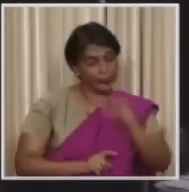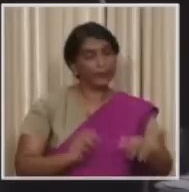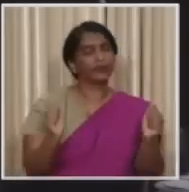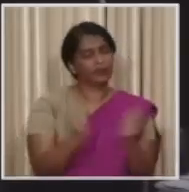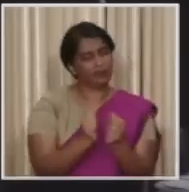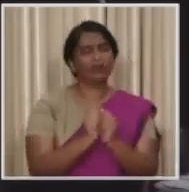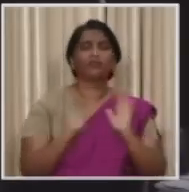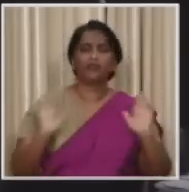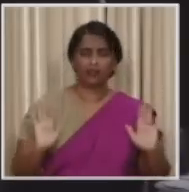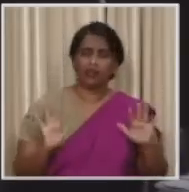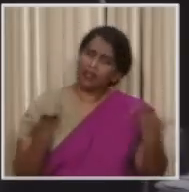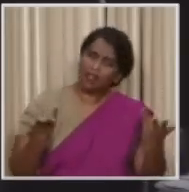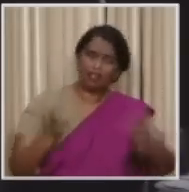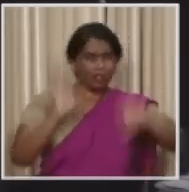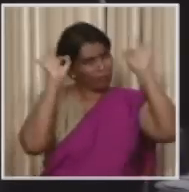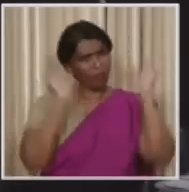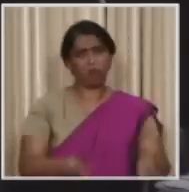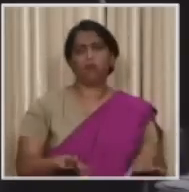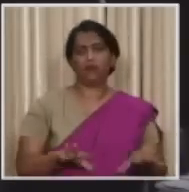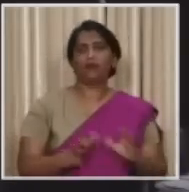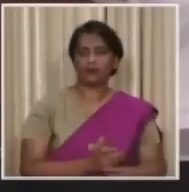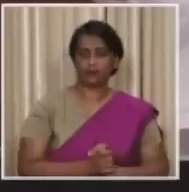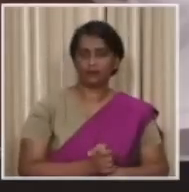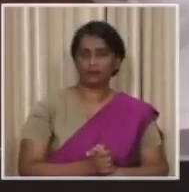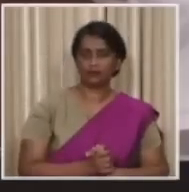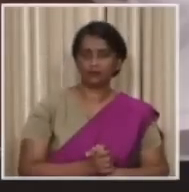කරමු එහෙම නැත්නම් අතාරදාම්